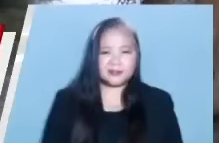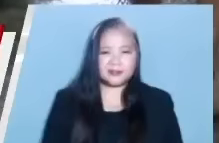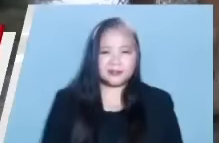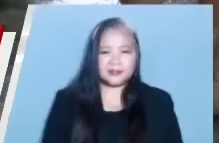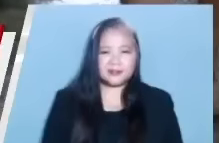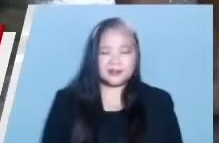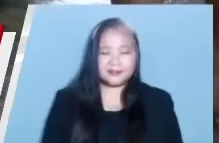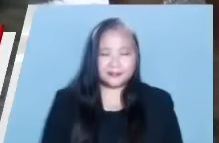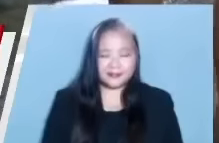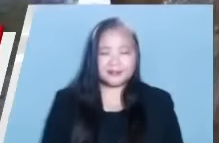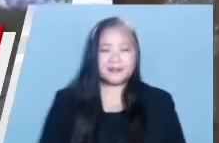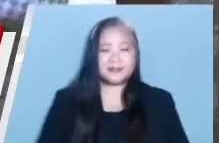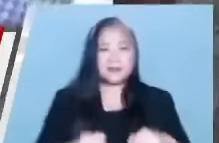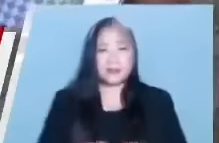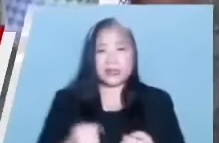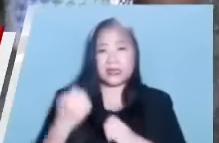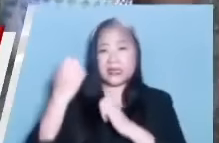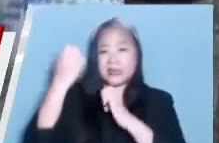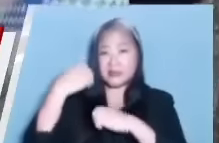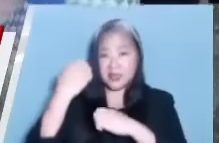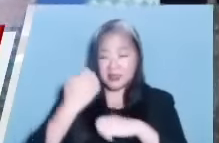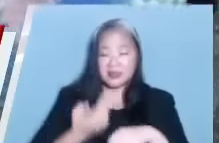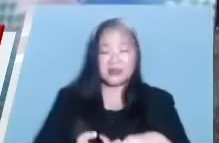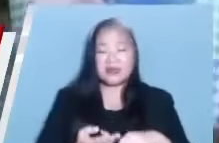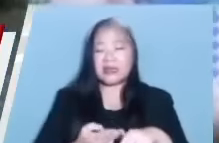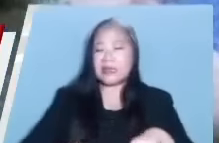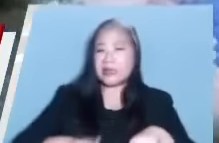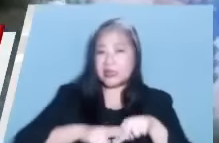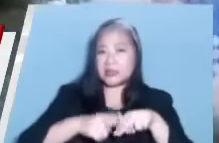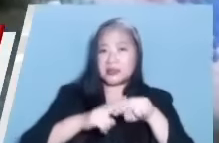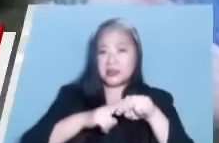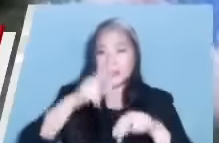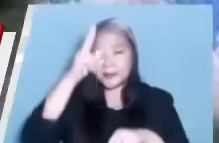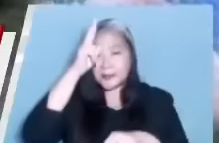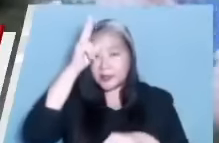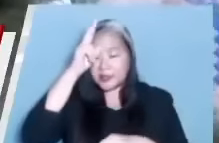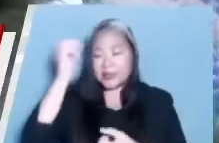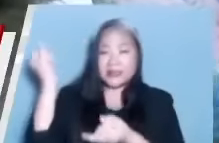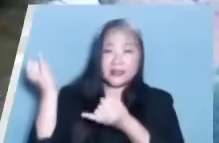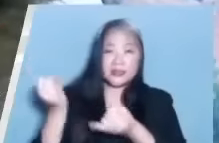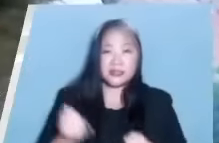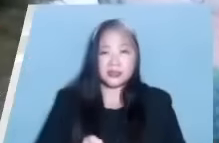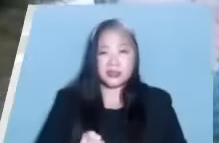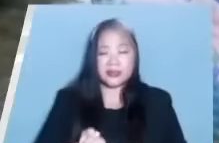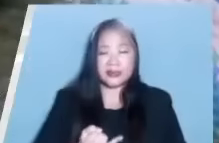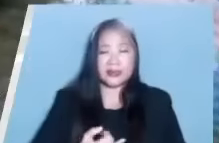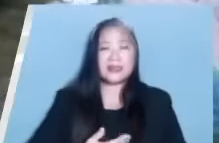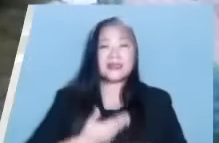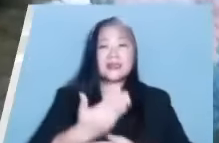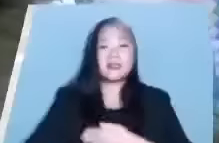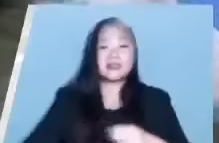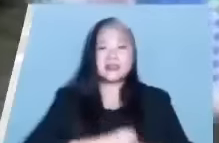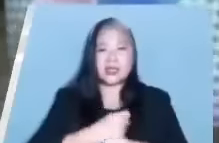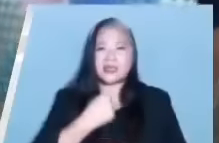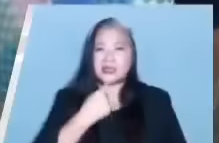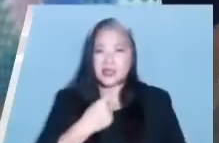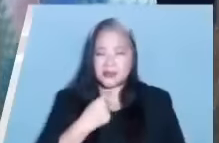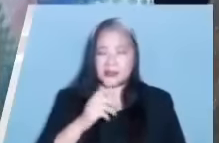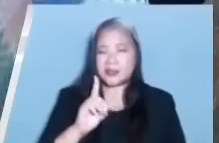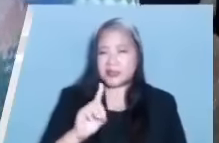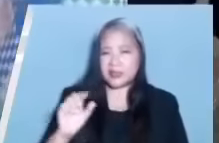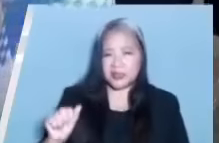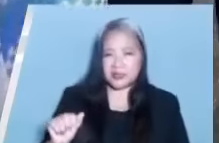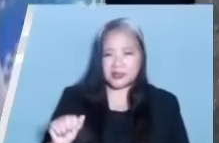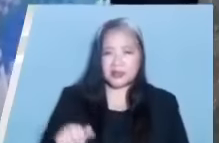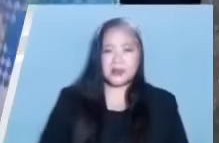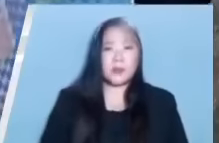Igan, inaasahang madadagdagan ang manok na aangkatin ng Pilipinas sa susunod na taon ayon sa US Department of Agriculture. Dahil daw yan